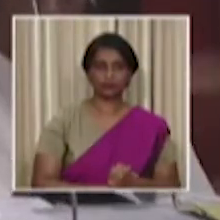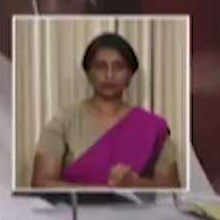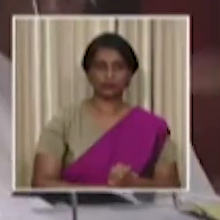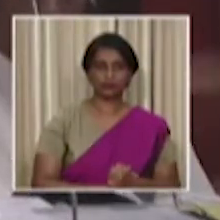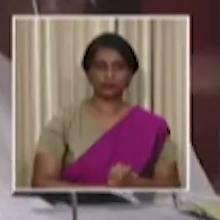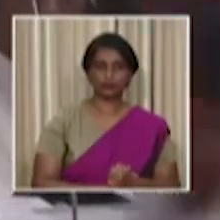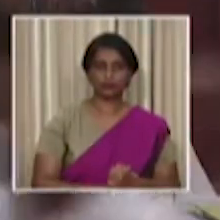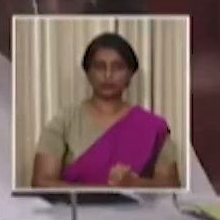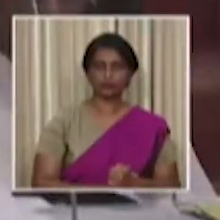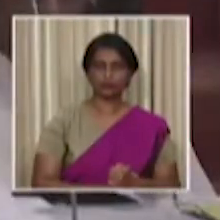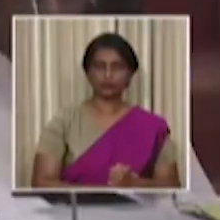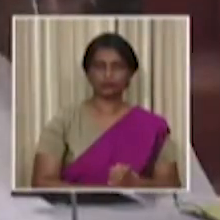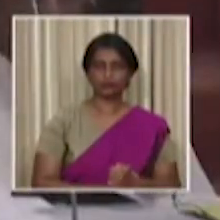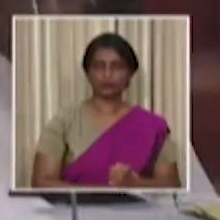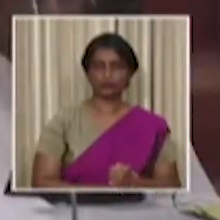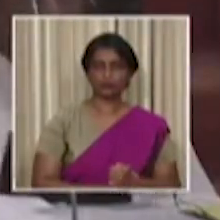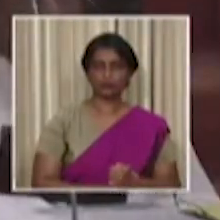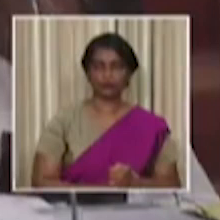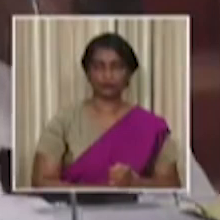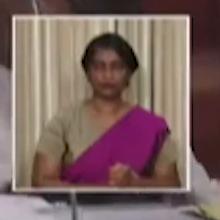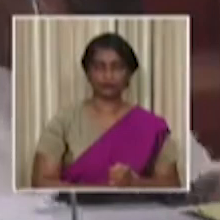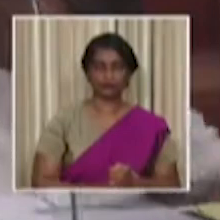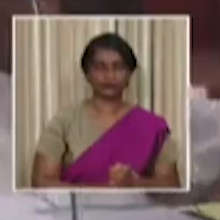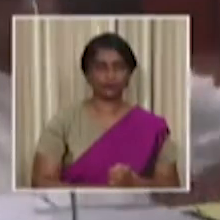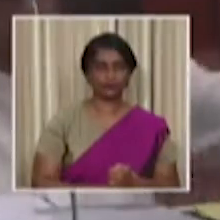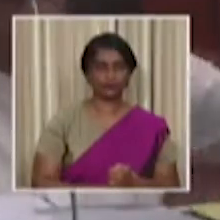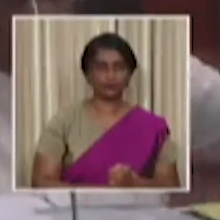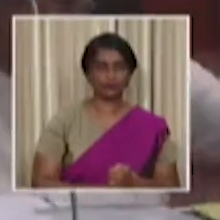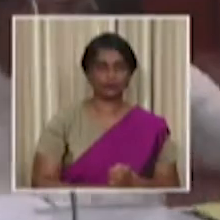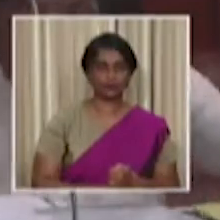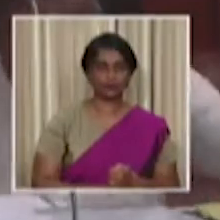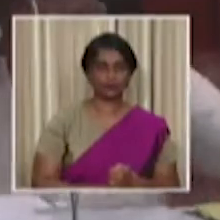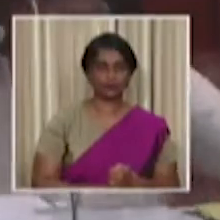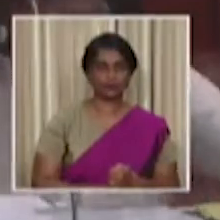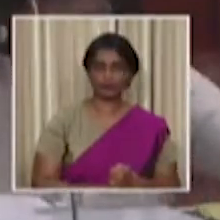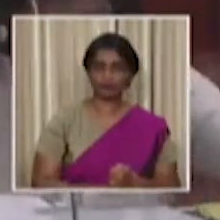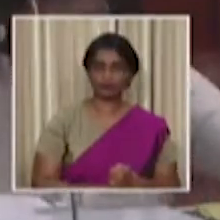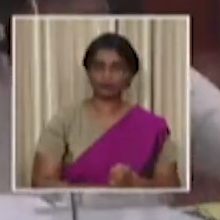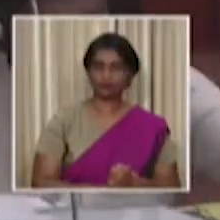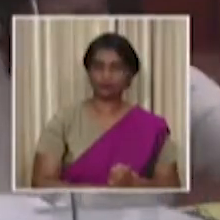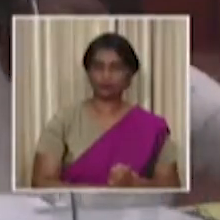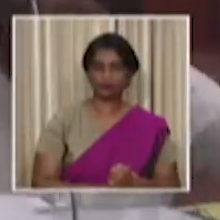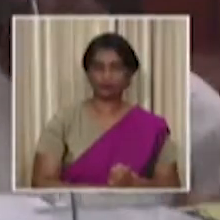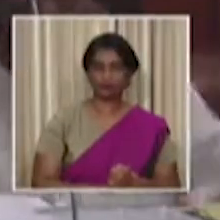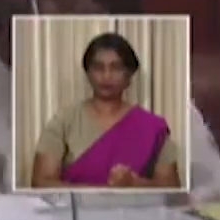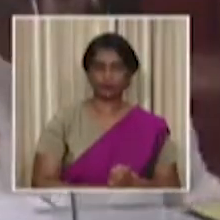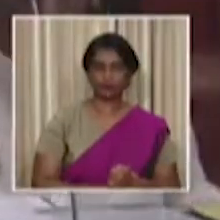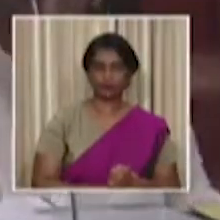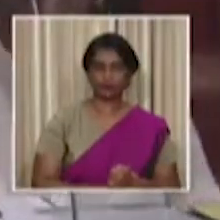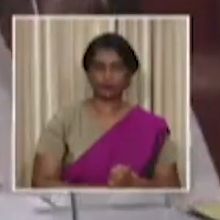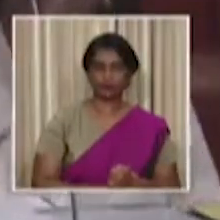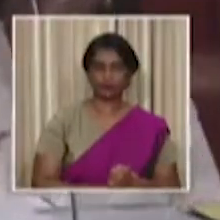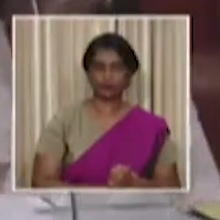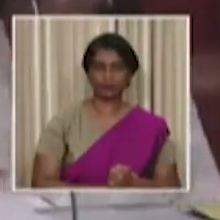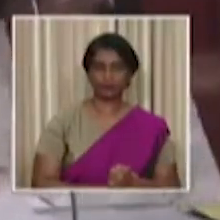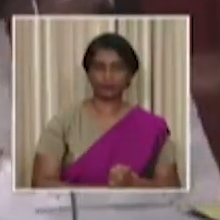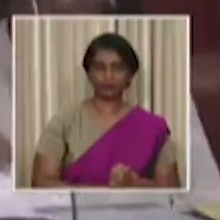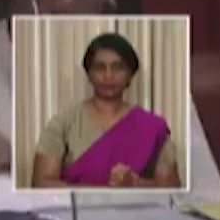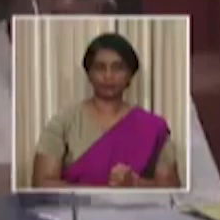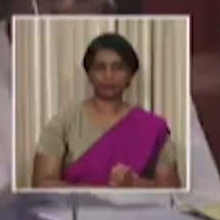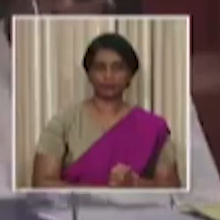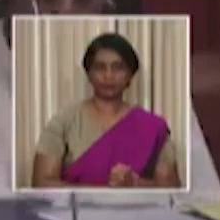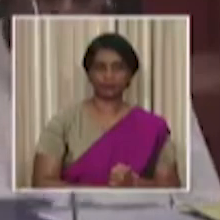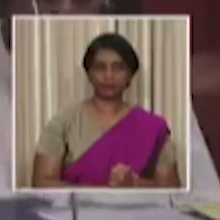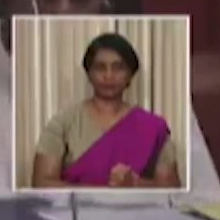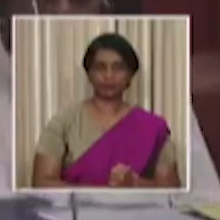රට බංකොලොත්ුනේ කොහොමද කියන එකට ගැන හොයන්න ආණ්ඩු පක්ෂයේ මන්ත්‍රීවරයෙක් පත් කරන එක ඇත්ත වශයෙන්ම පිළිගන්න බෑ මේක